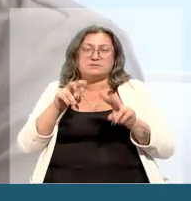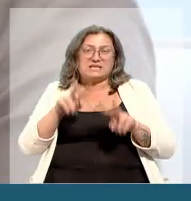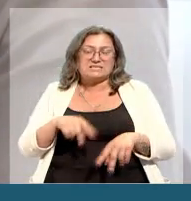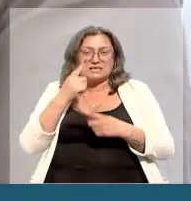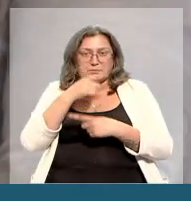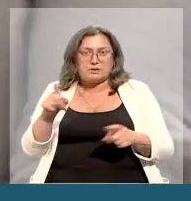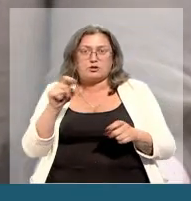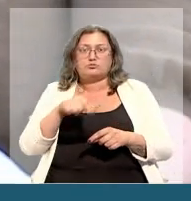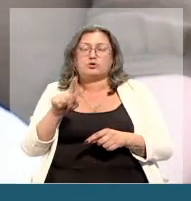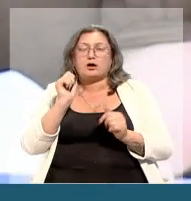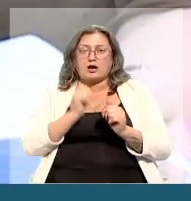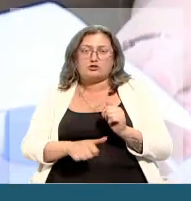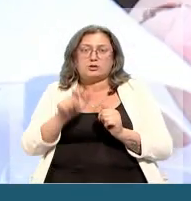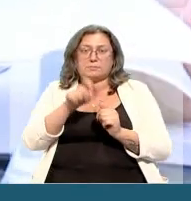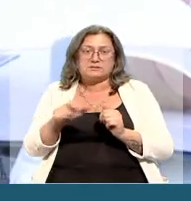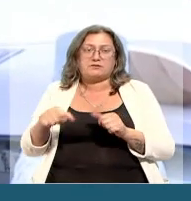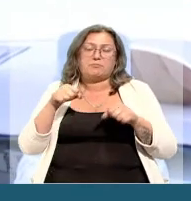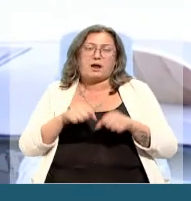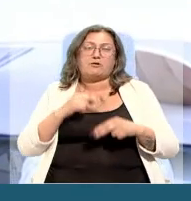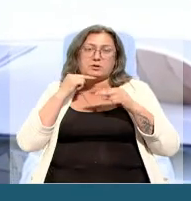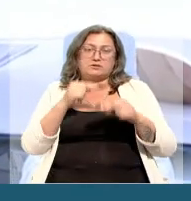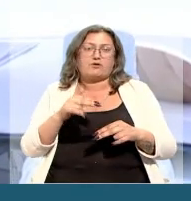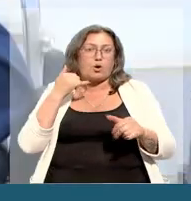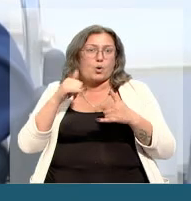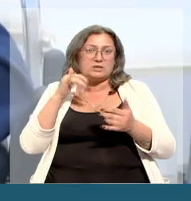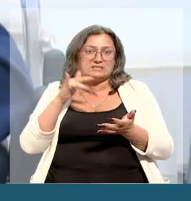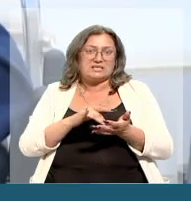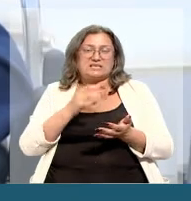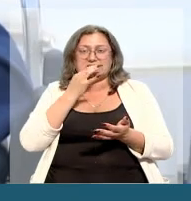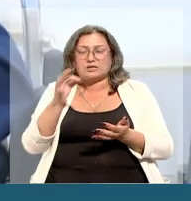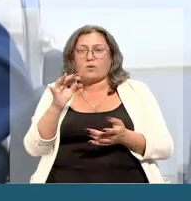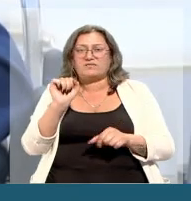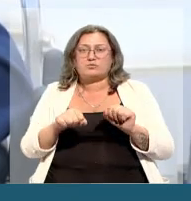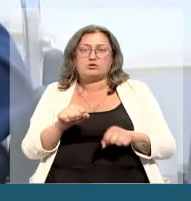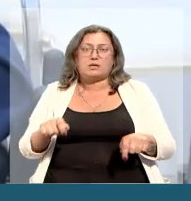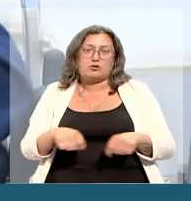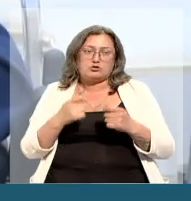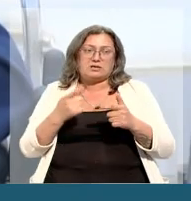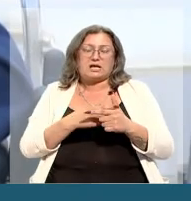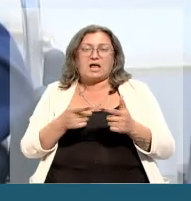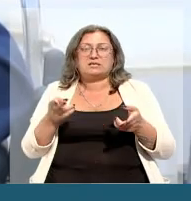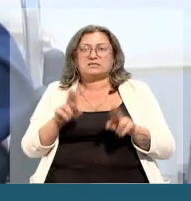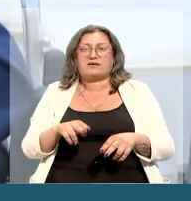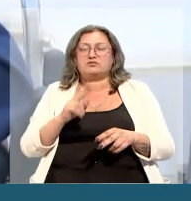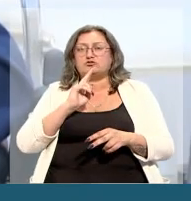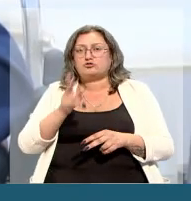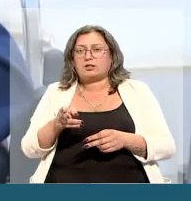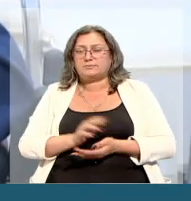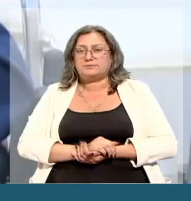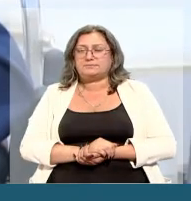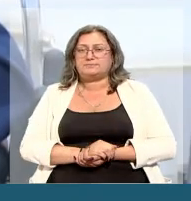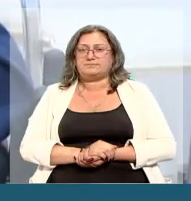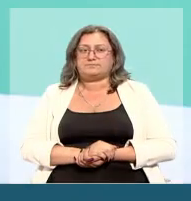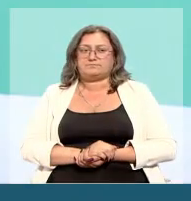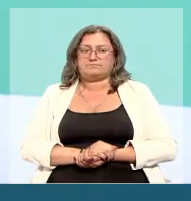специалисты напоминают о том, что каждый пациент вправе обратиться в колл-центр и заявить о возможном нарушении или оставить претензии. Айнура